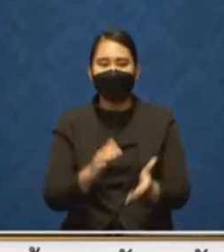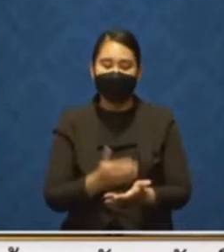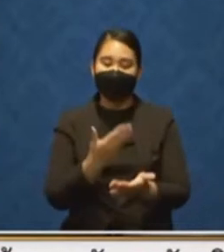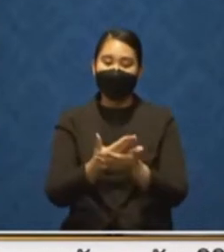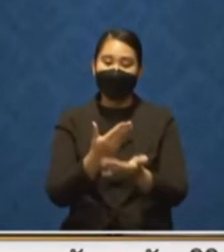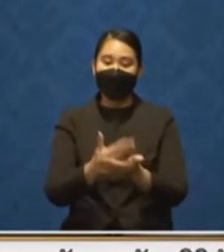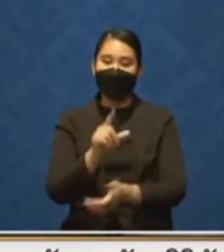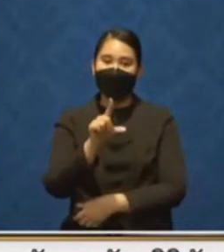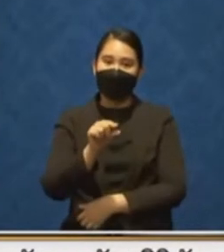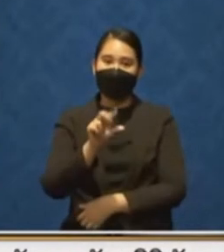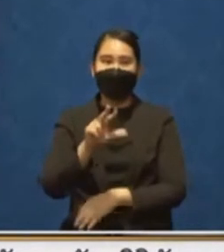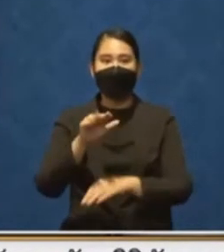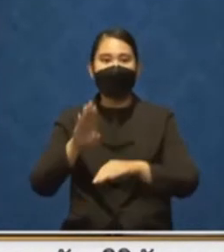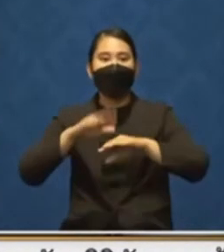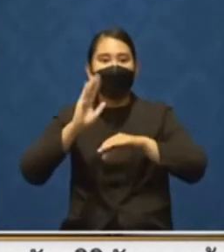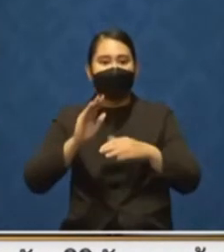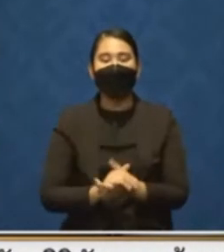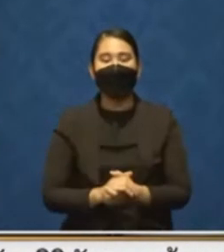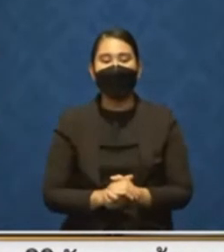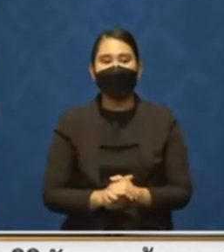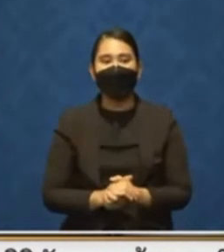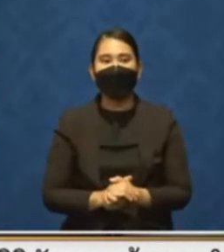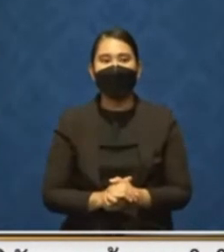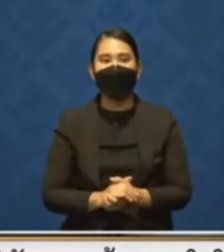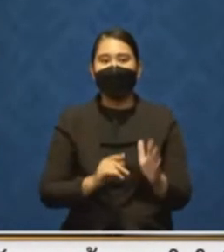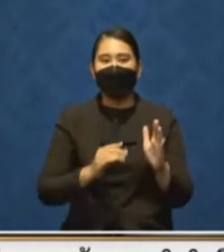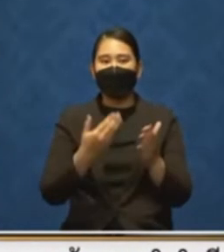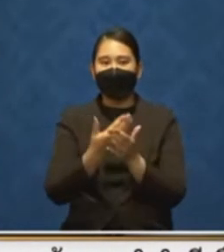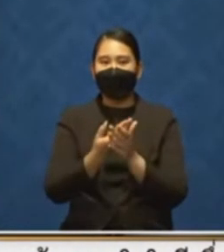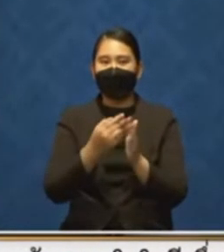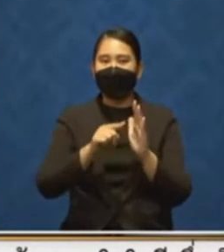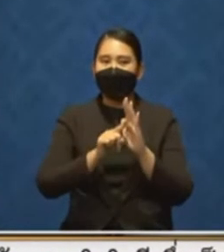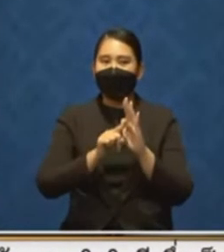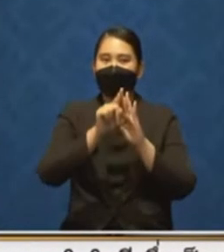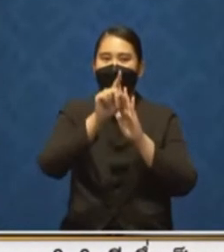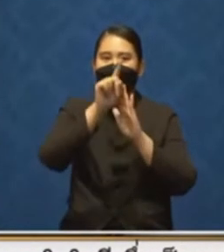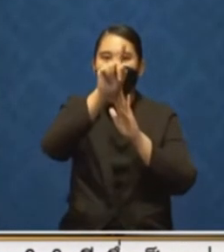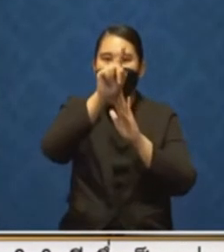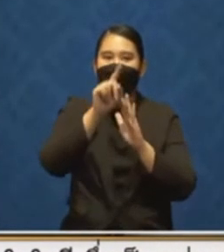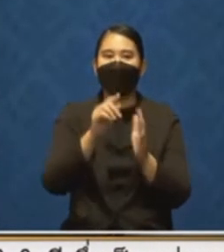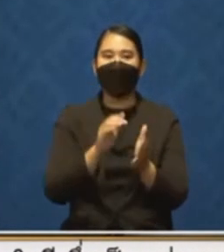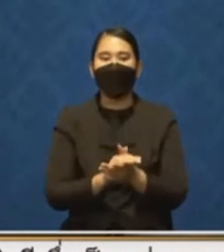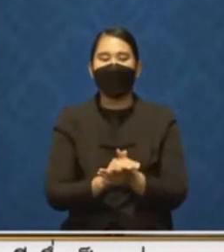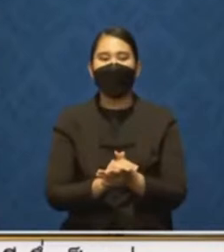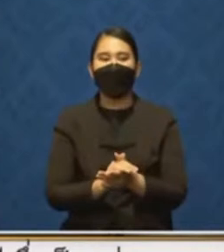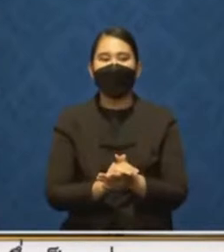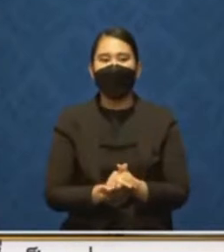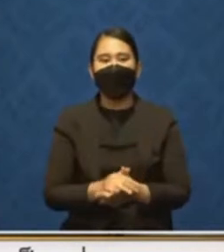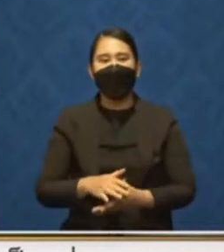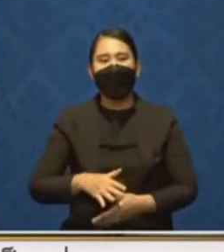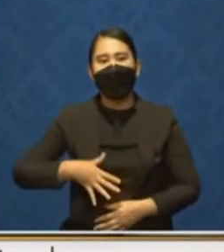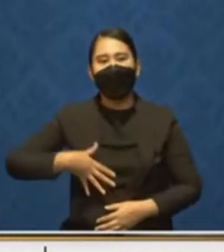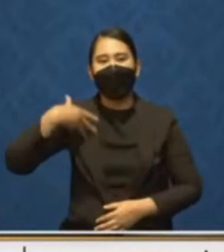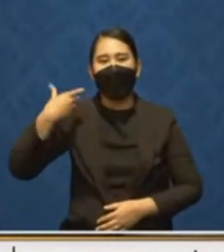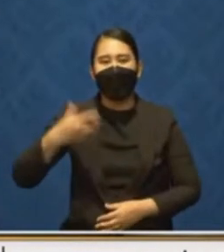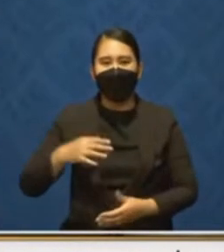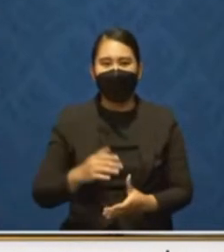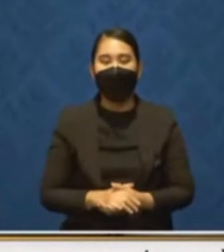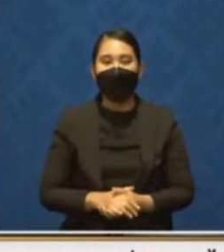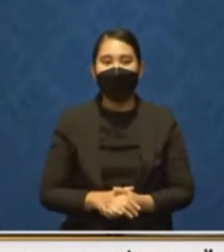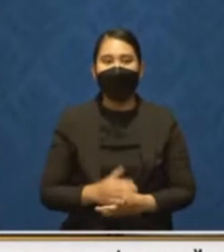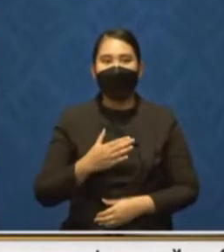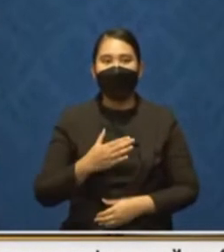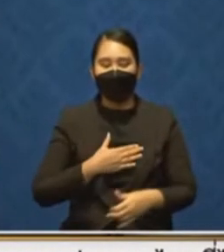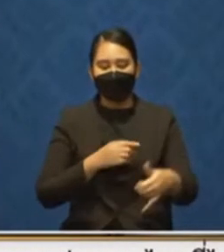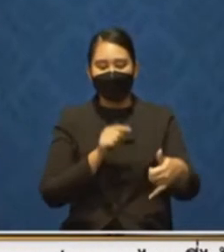กว่ากันเวลาขึ้นไม่บอกแต่เวลาลงโอ้โหแต่วงเล็บพี่อ้ะผมจึงไม่สามารถ